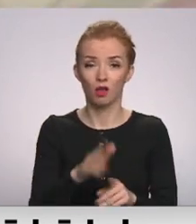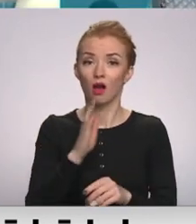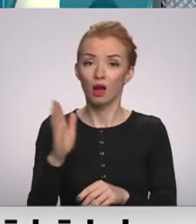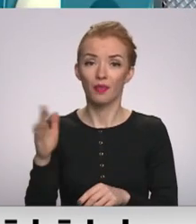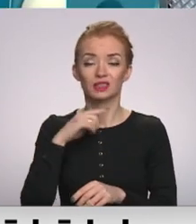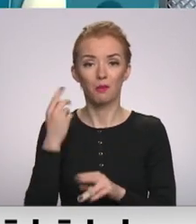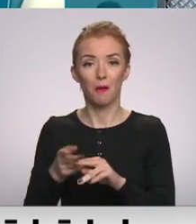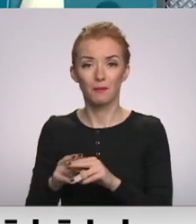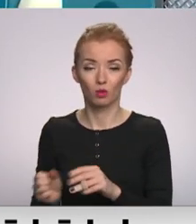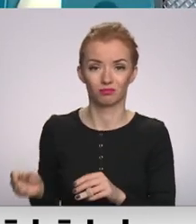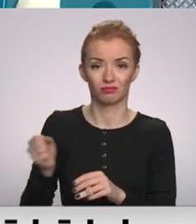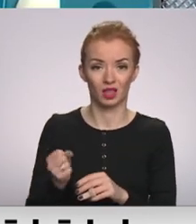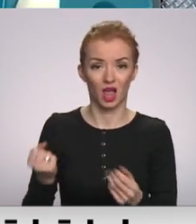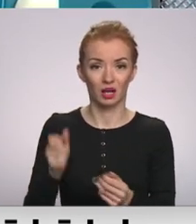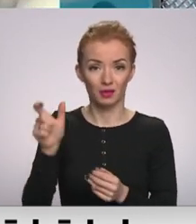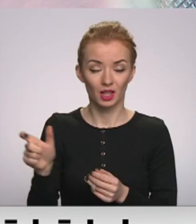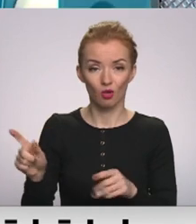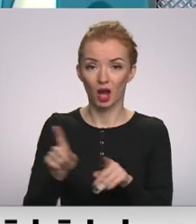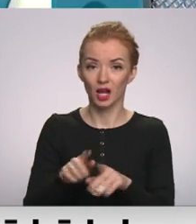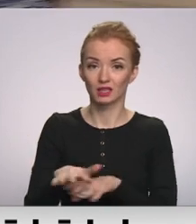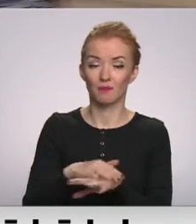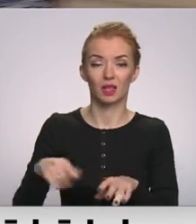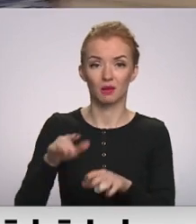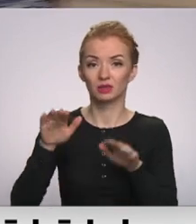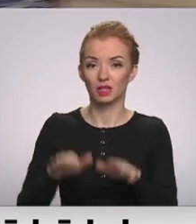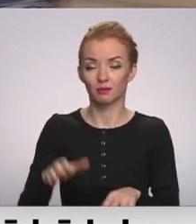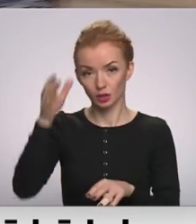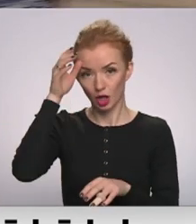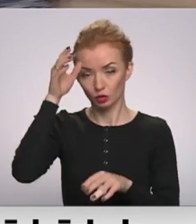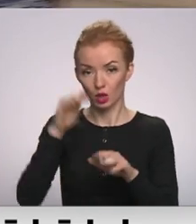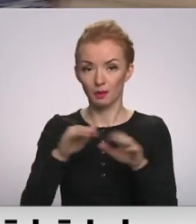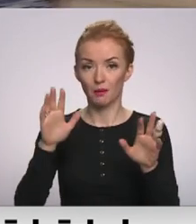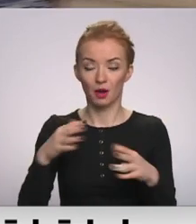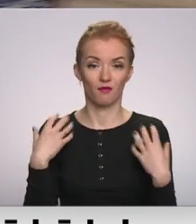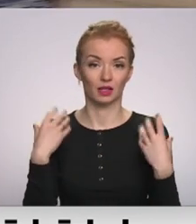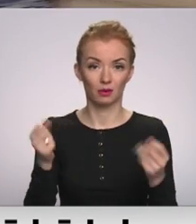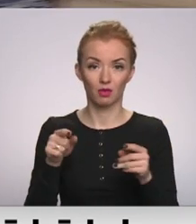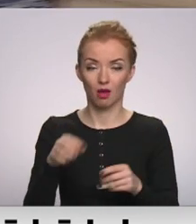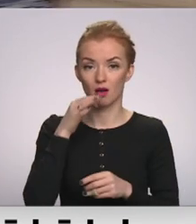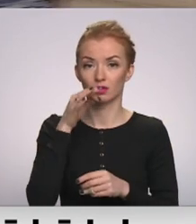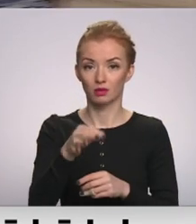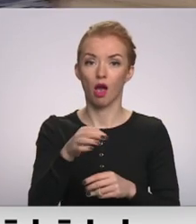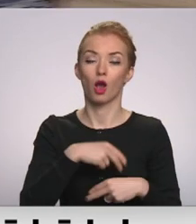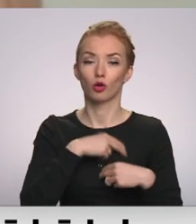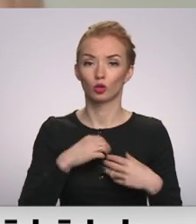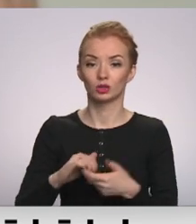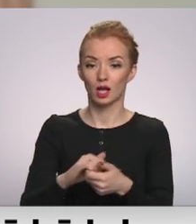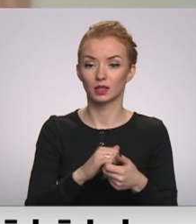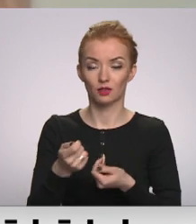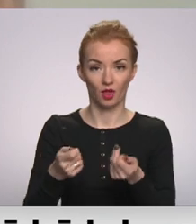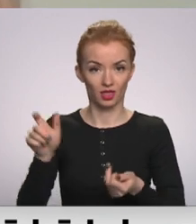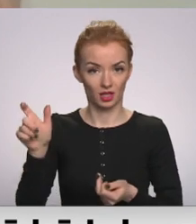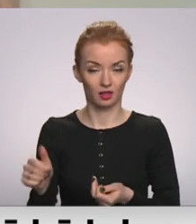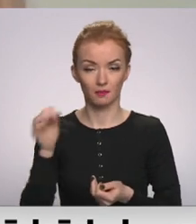papildu medmāsu. Tāpat sabiedrībā ir zemes zināšana līmenis par veselību, uzsver Latvijas lauku ģimenes ārstu asociācijas vadītāja. Mums